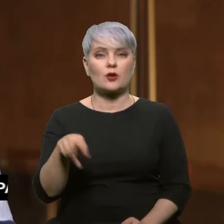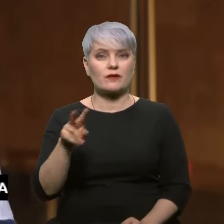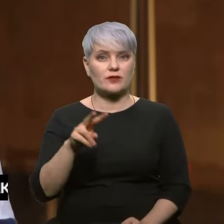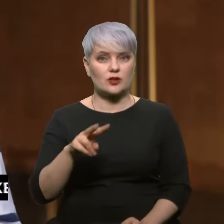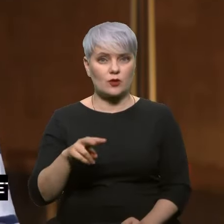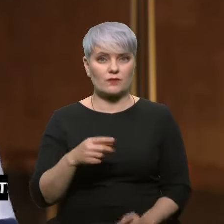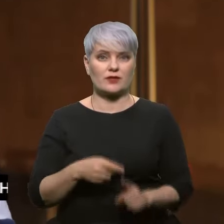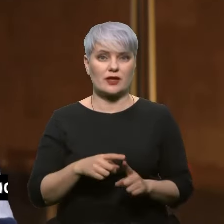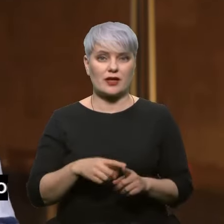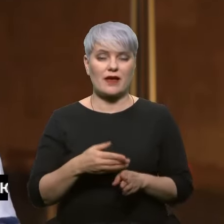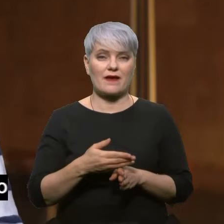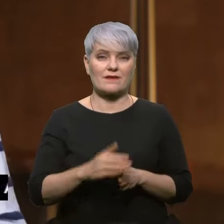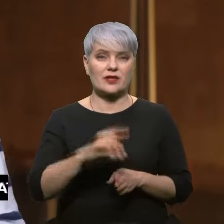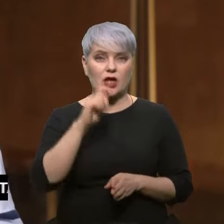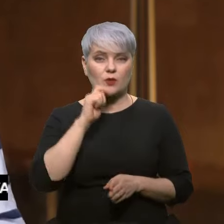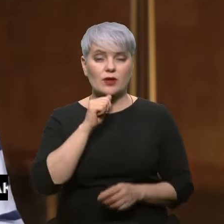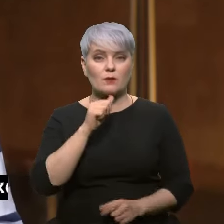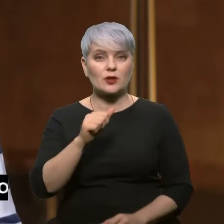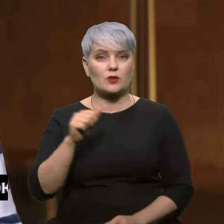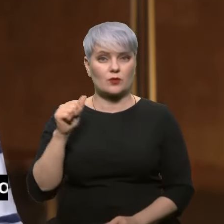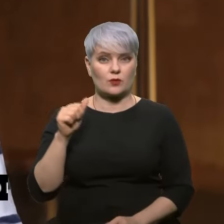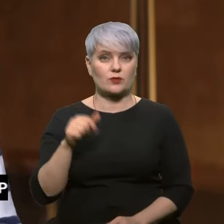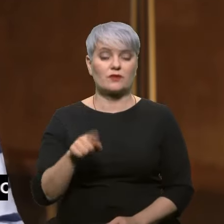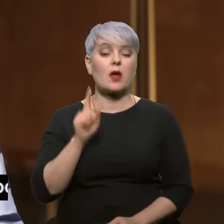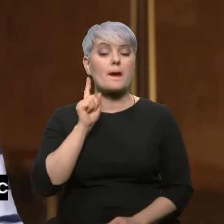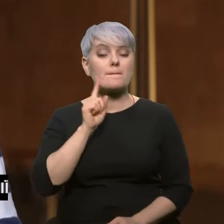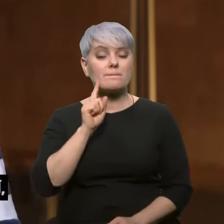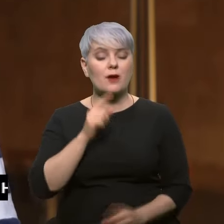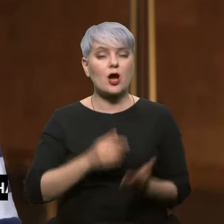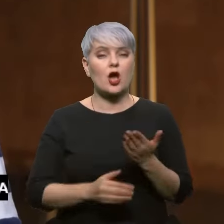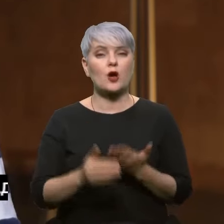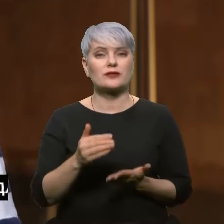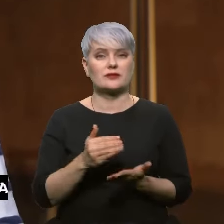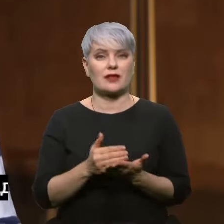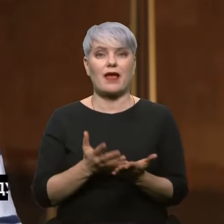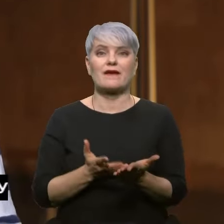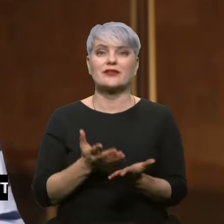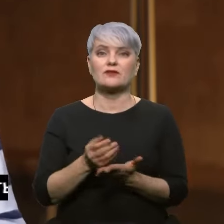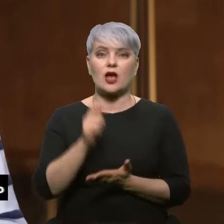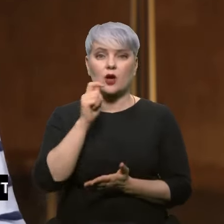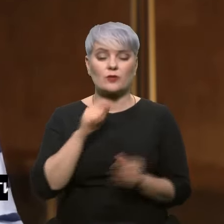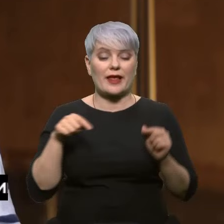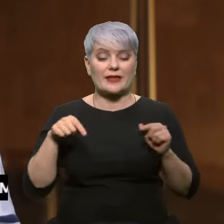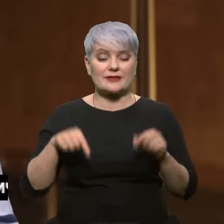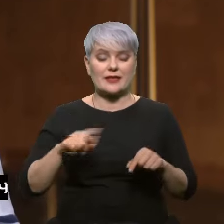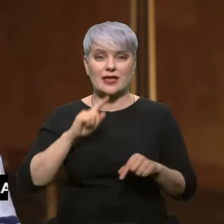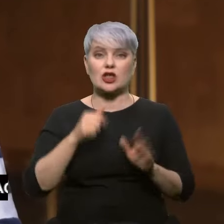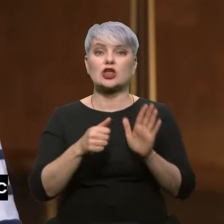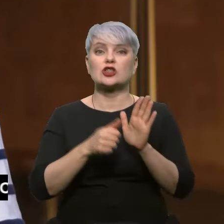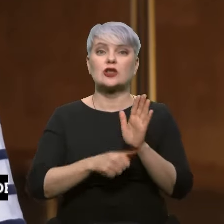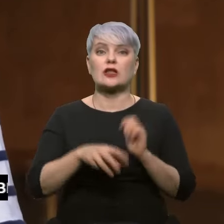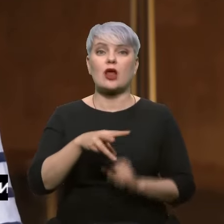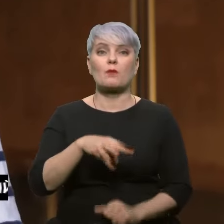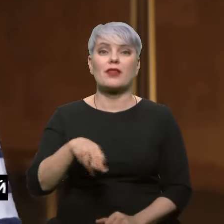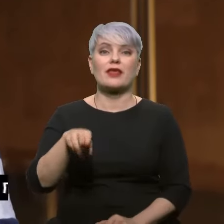Білому домі наголосили тоді, що він поки останній, а фінансування України на цей рік понад 60 мільярдів доларів